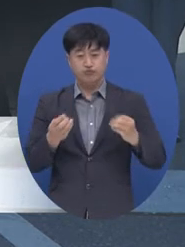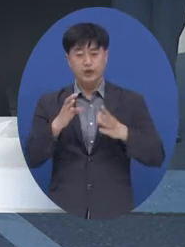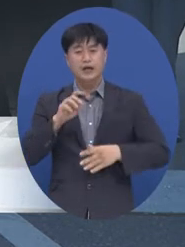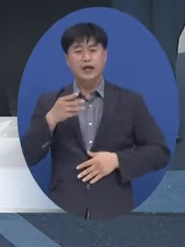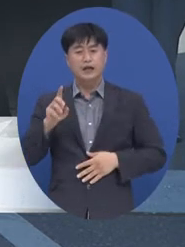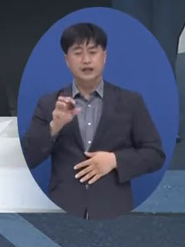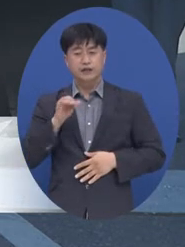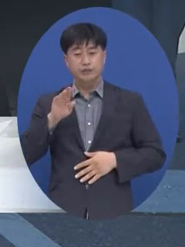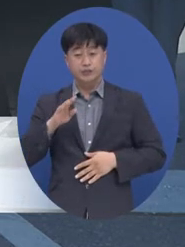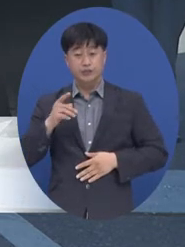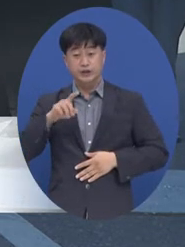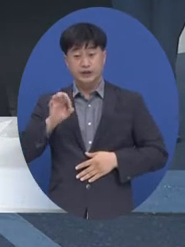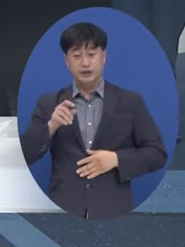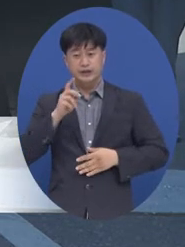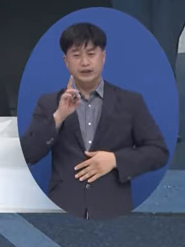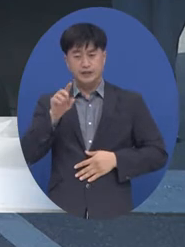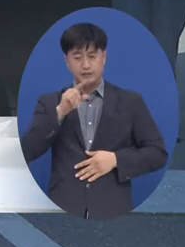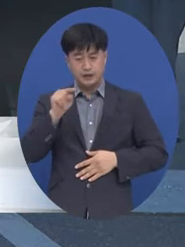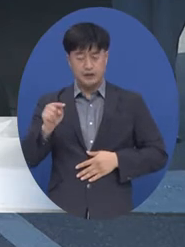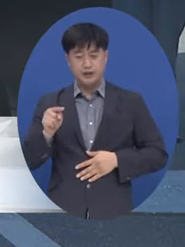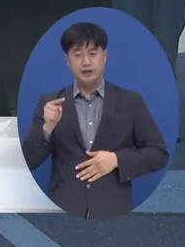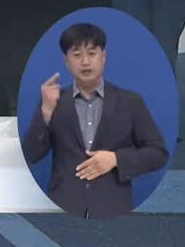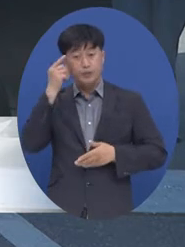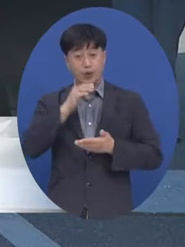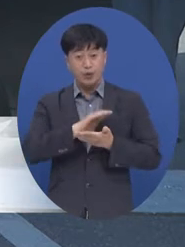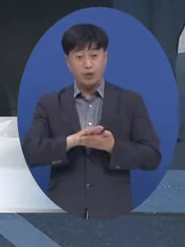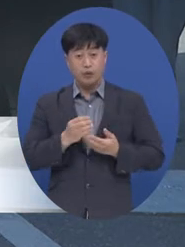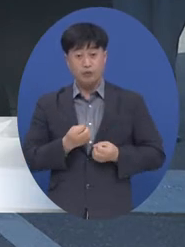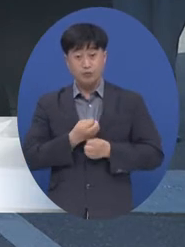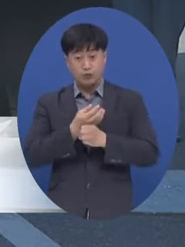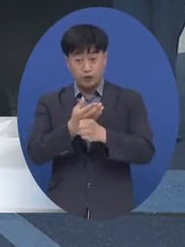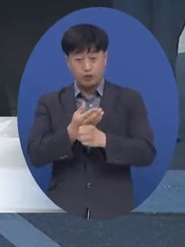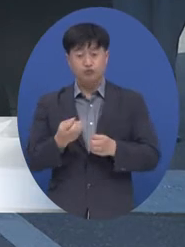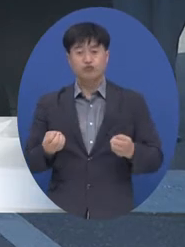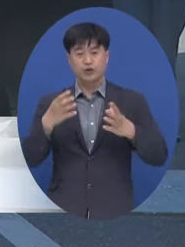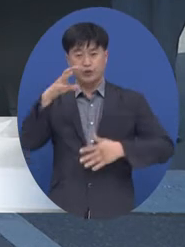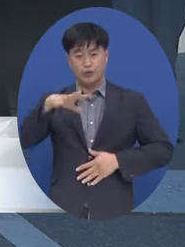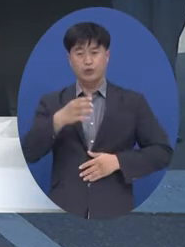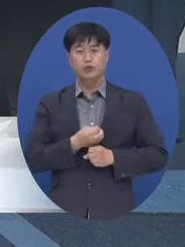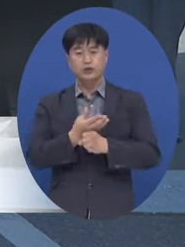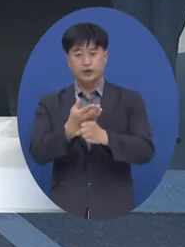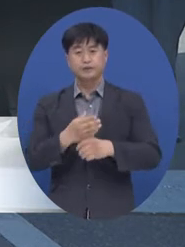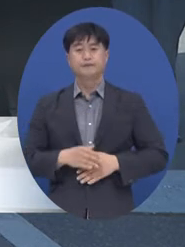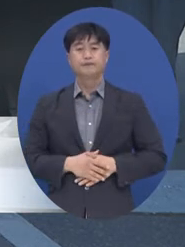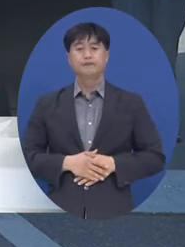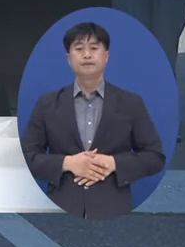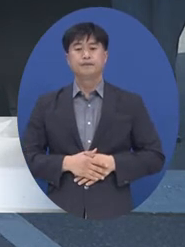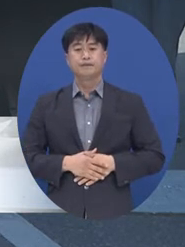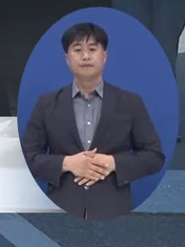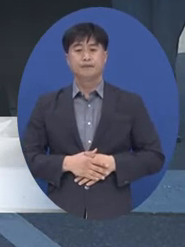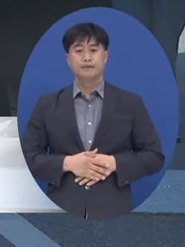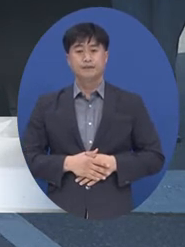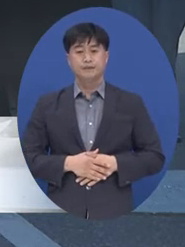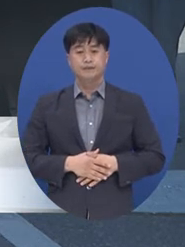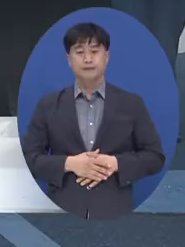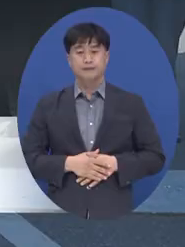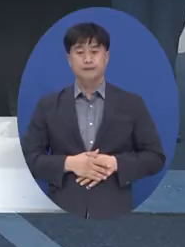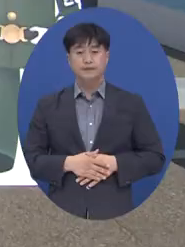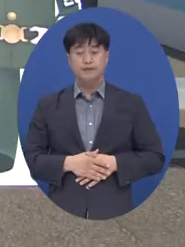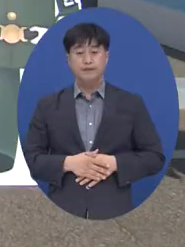내렸는데요 비무장지대 와 평화의 가치를 알리기 위한 축제 현장에 경기 주 tv 김태일 기자가 다녀왔습니다